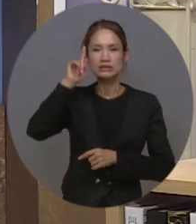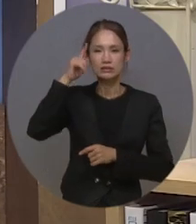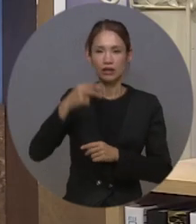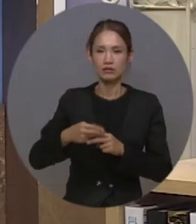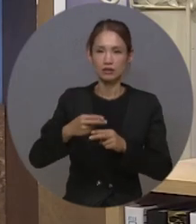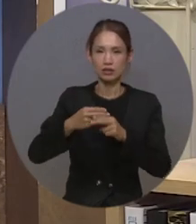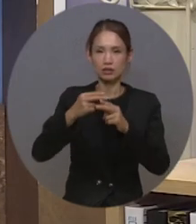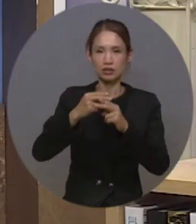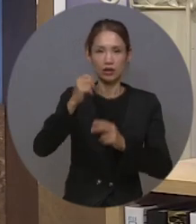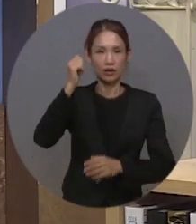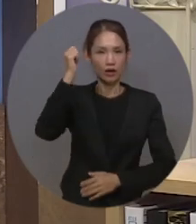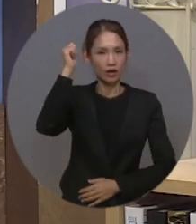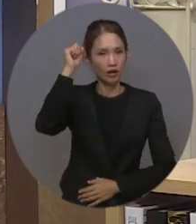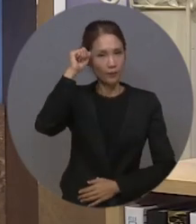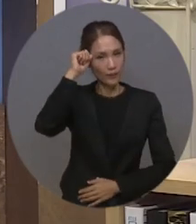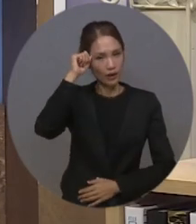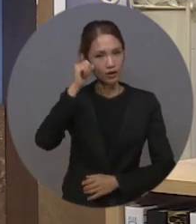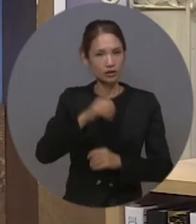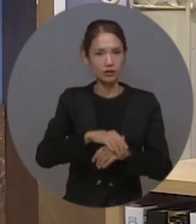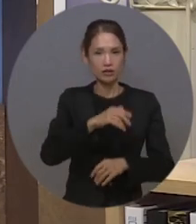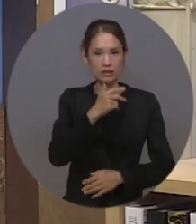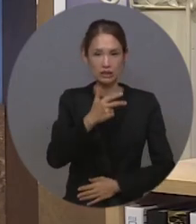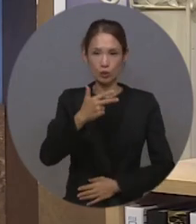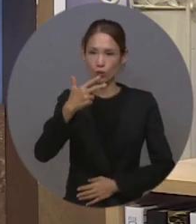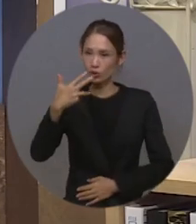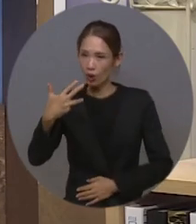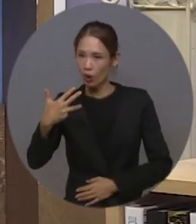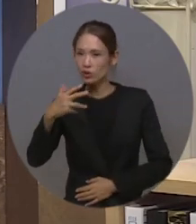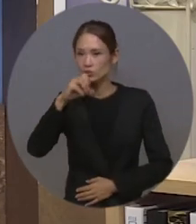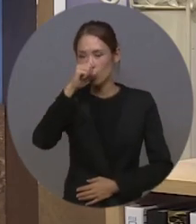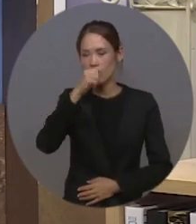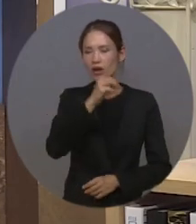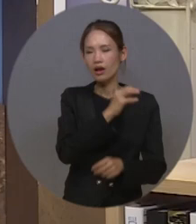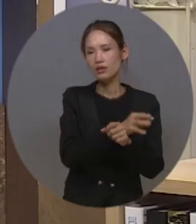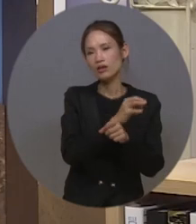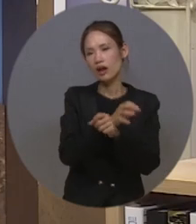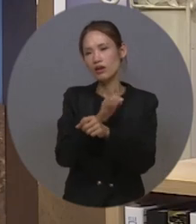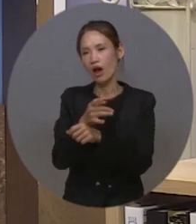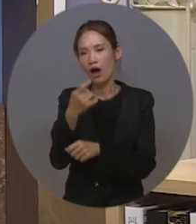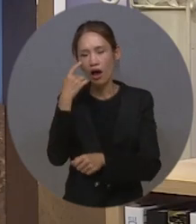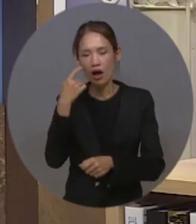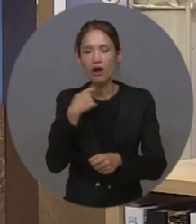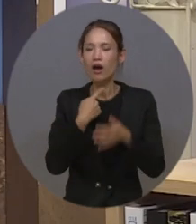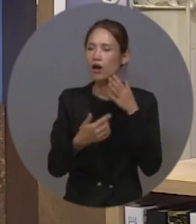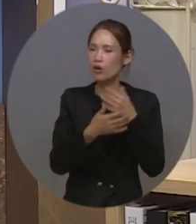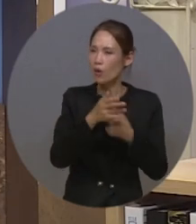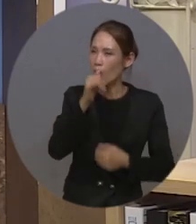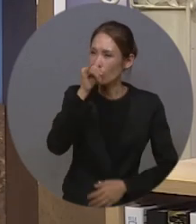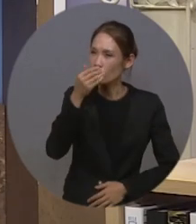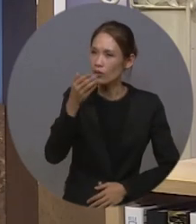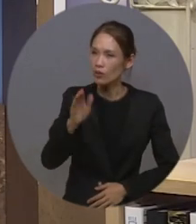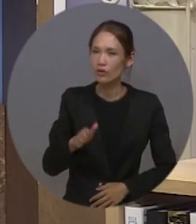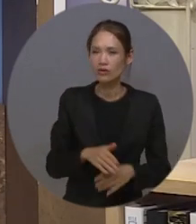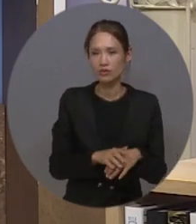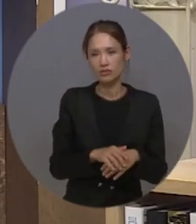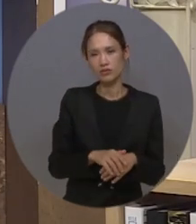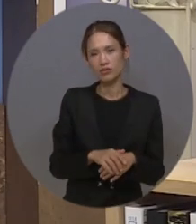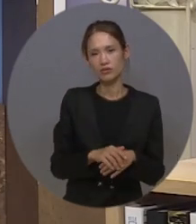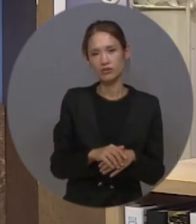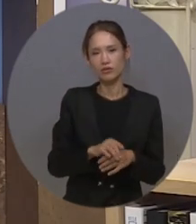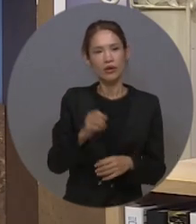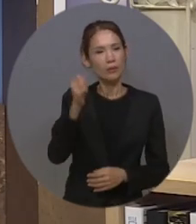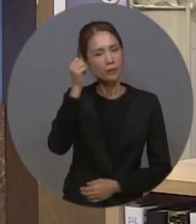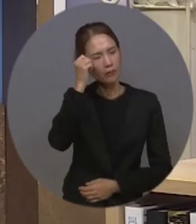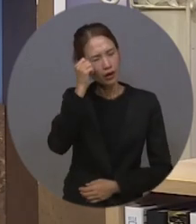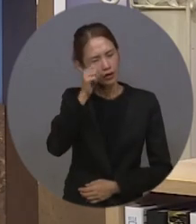그래서 베개를 정말 한 7, 8개를 막 좋다는 베개를 막 사서 해봤는데 사실 어떤 좋은 어떤